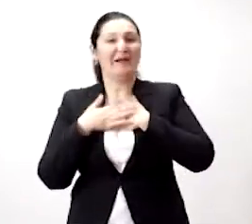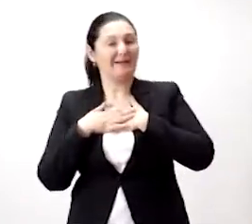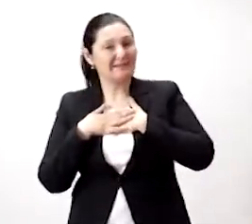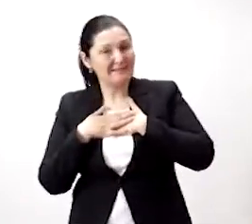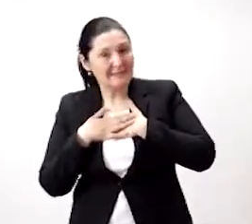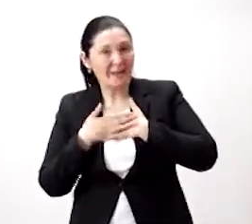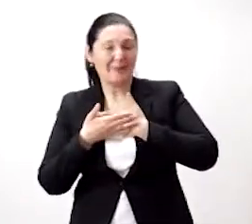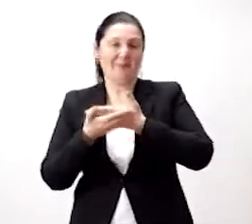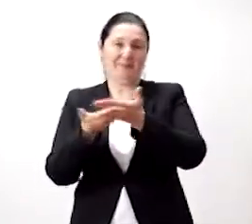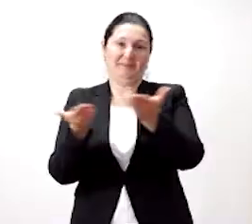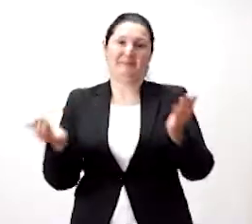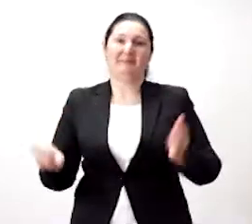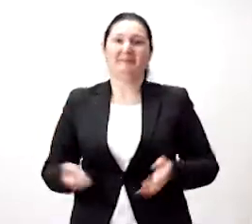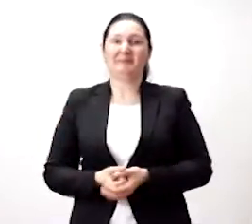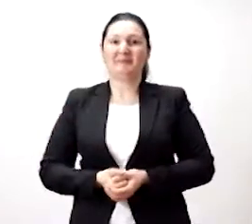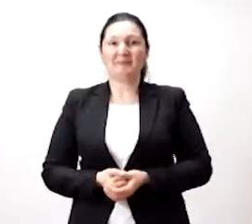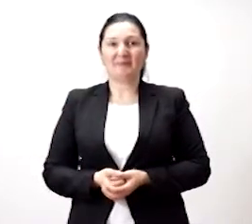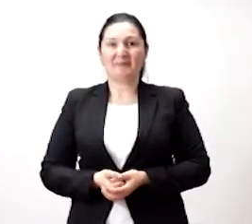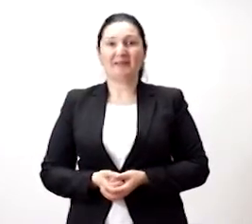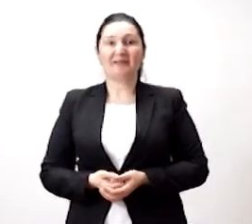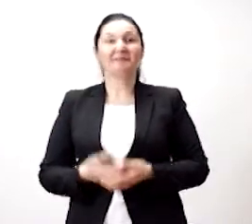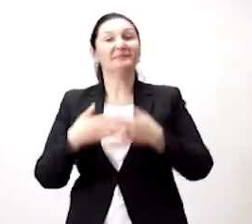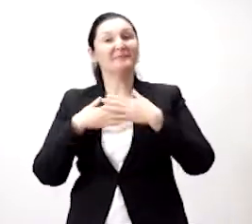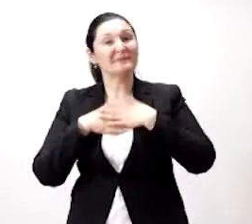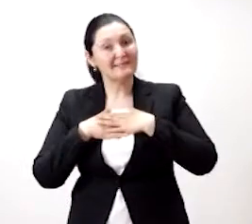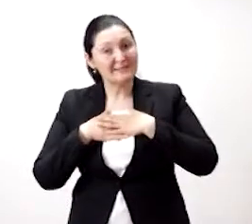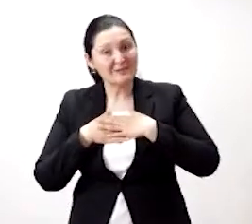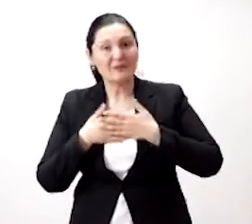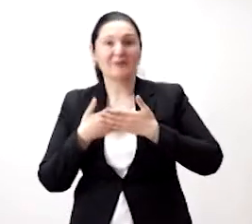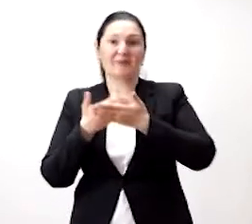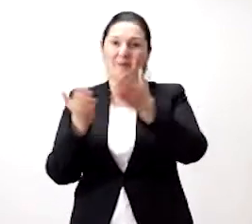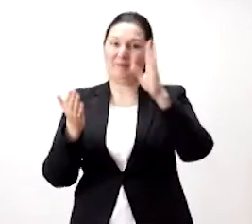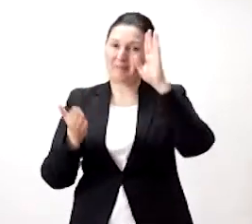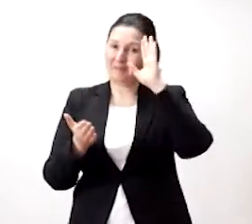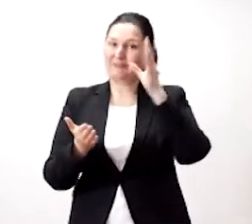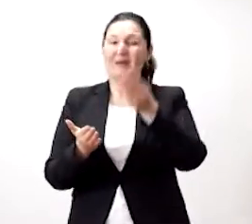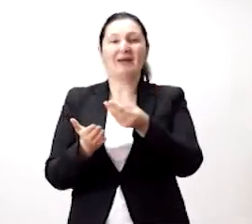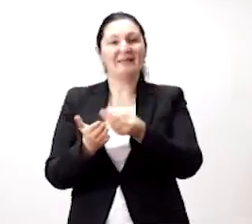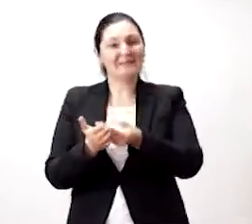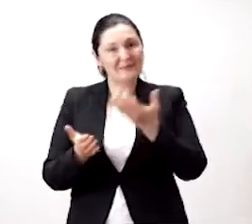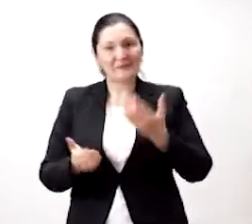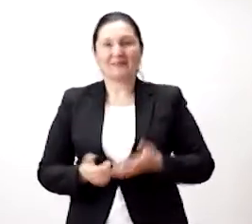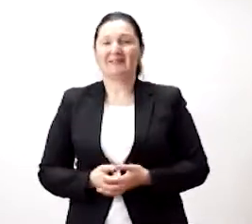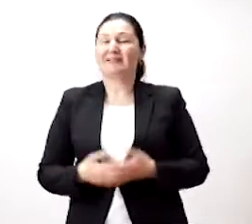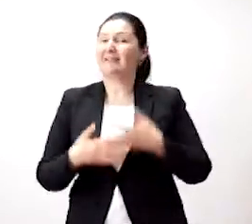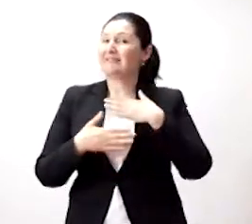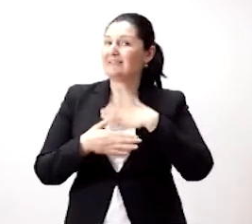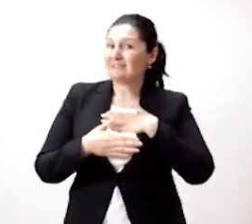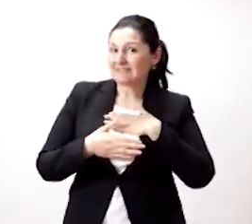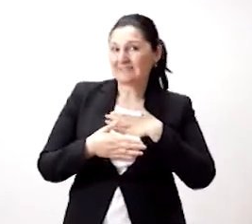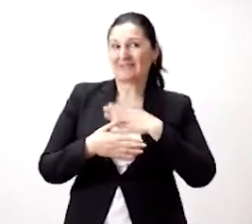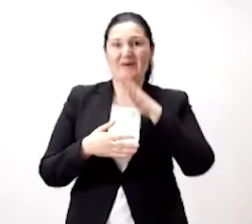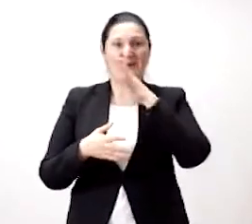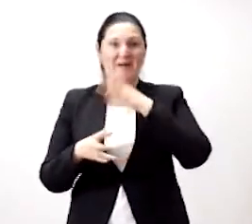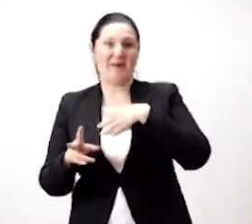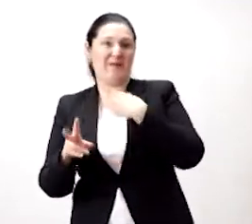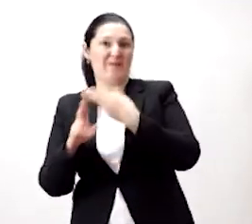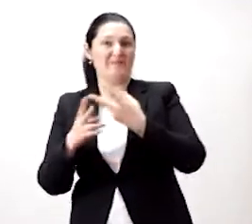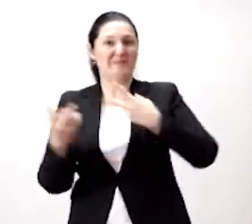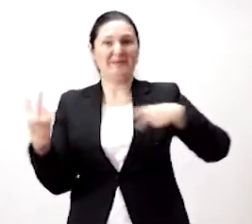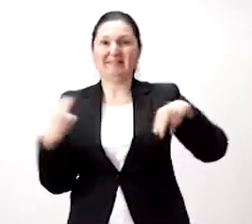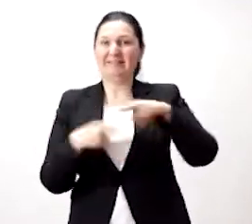салом гуем. Вале! Салом, бачаҳои азиз. Салом, ҳамсолони